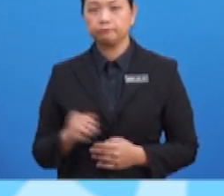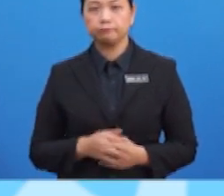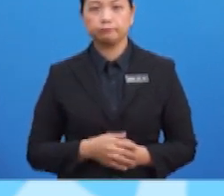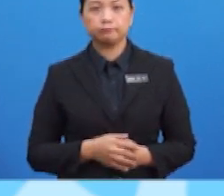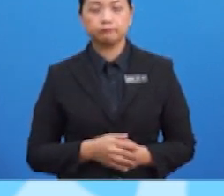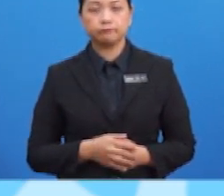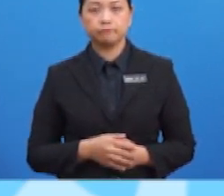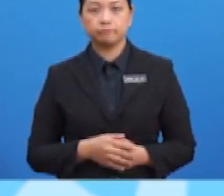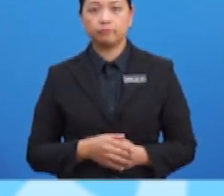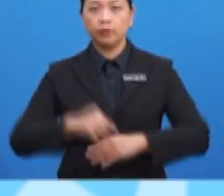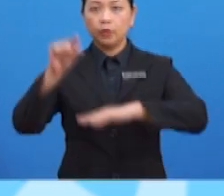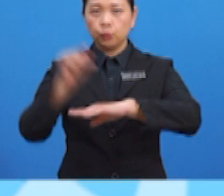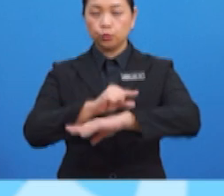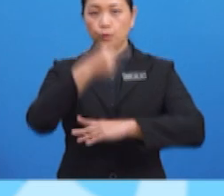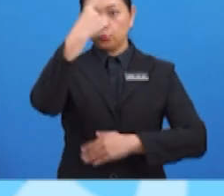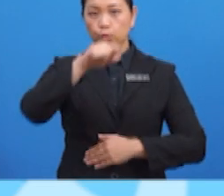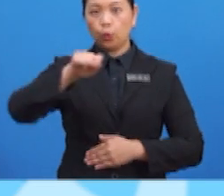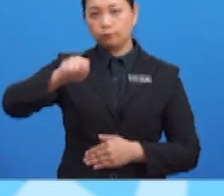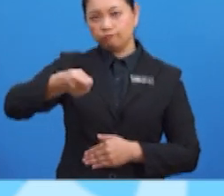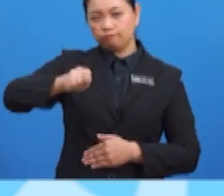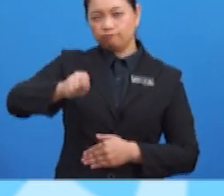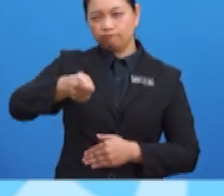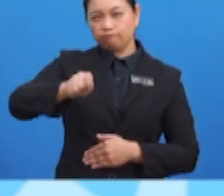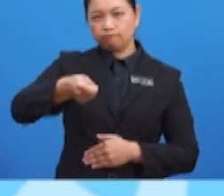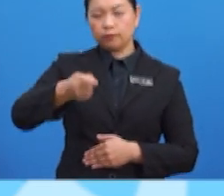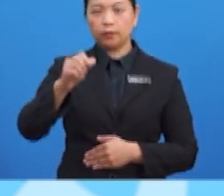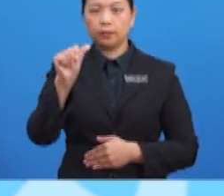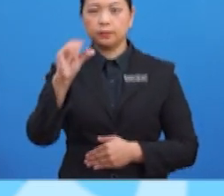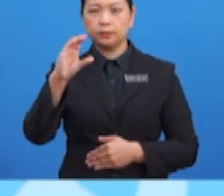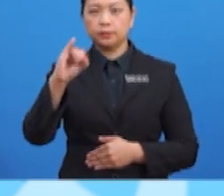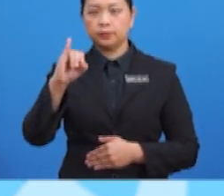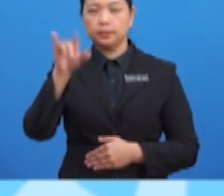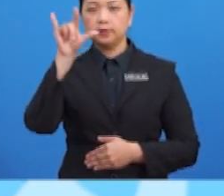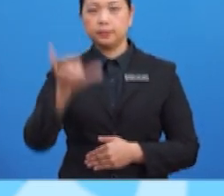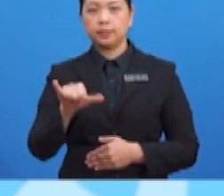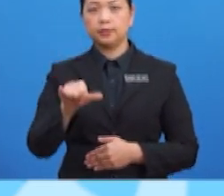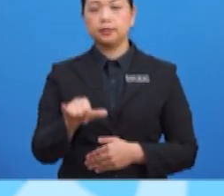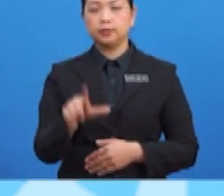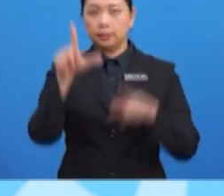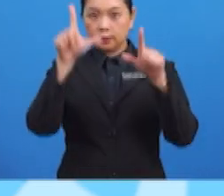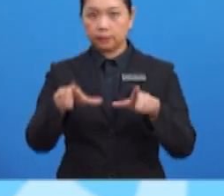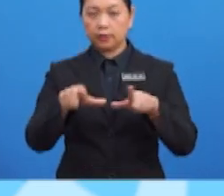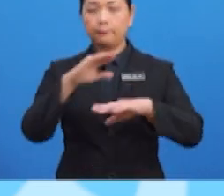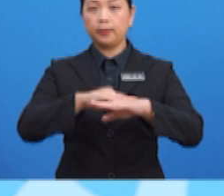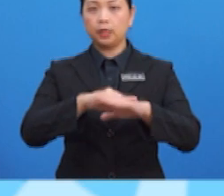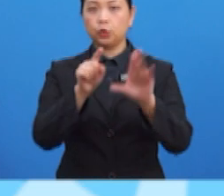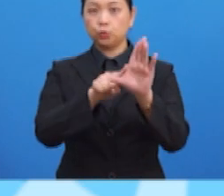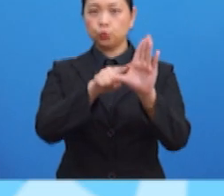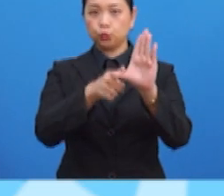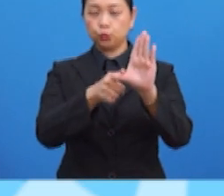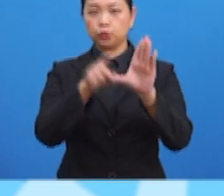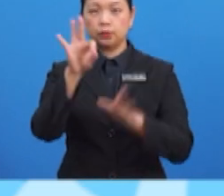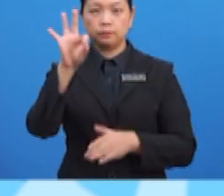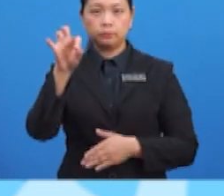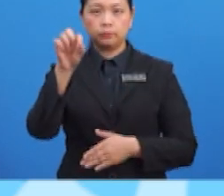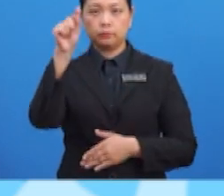Gear serong digunakan untuk memutarkan aci yang dipasang pada sudut 90